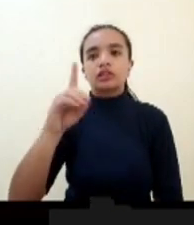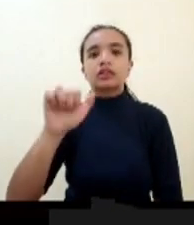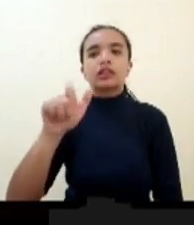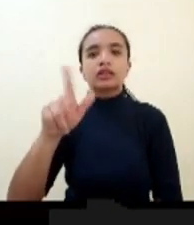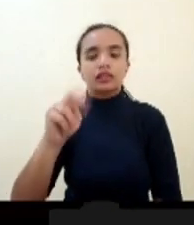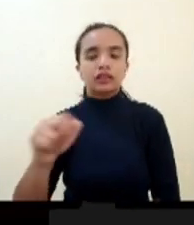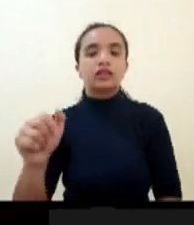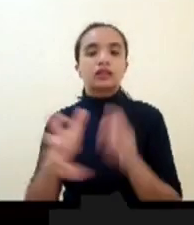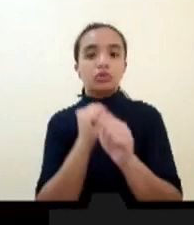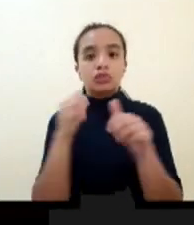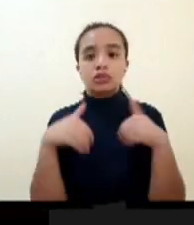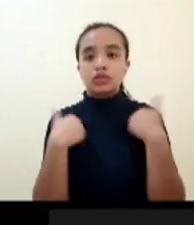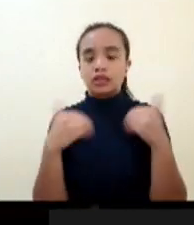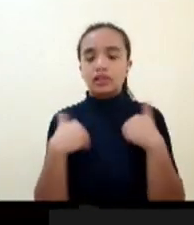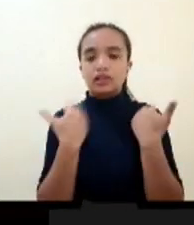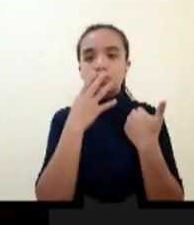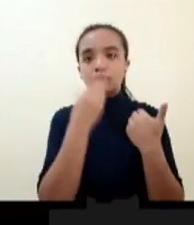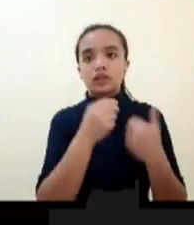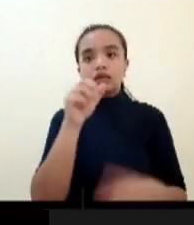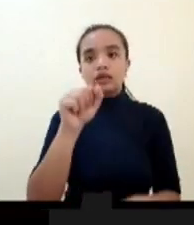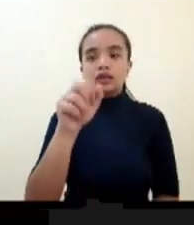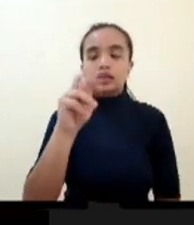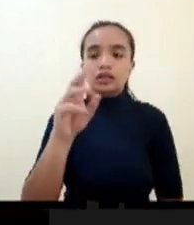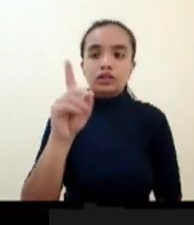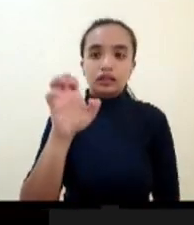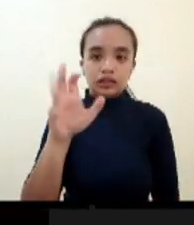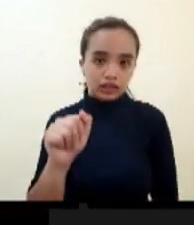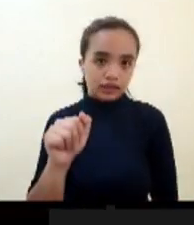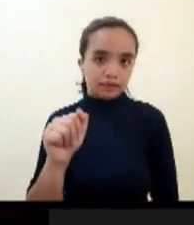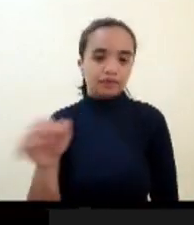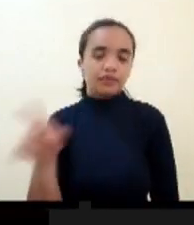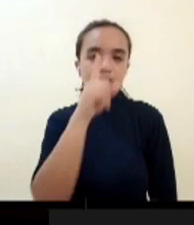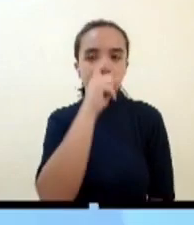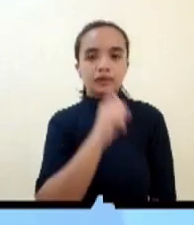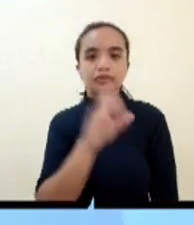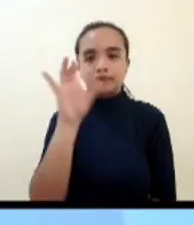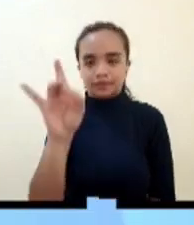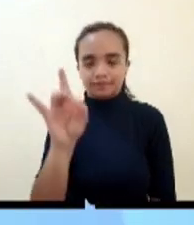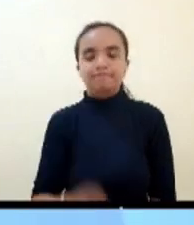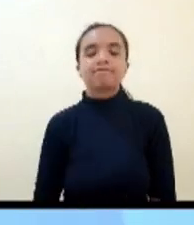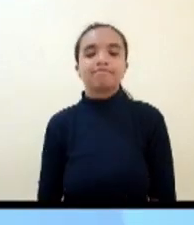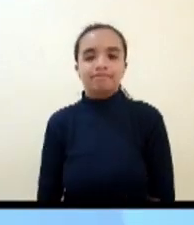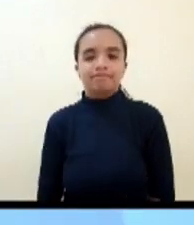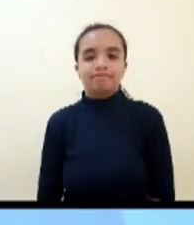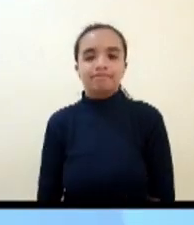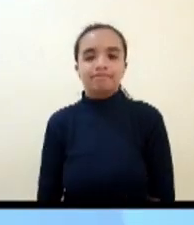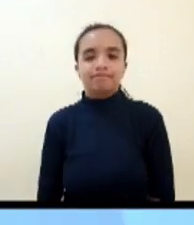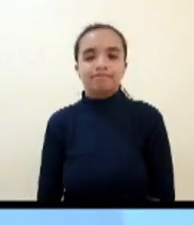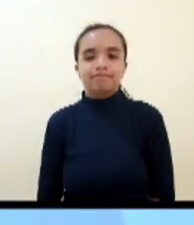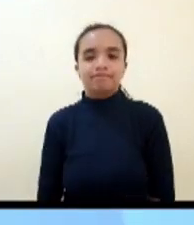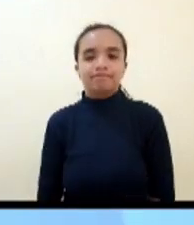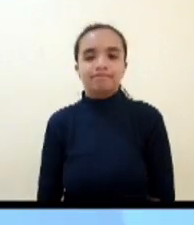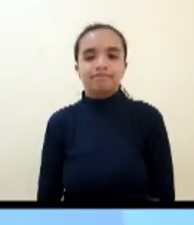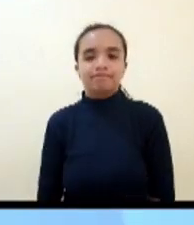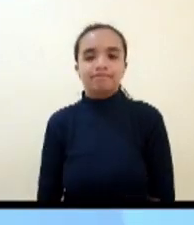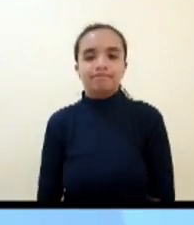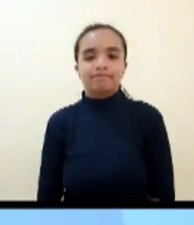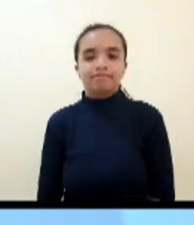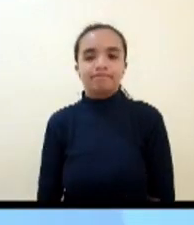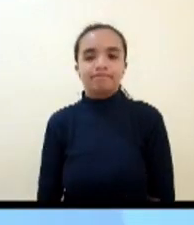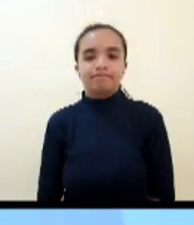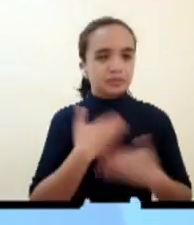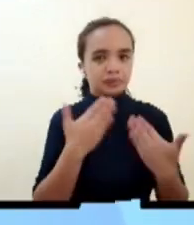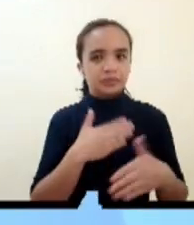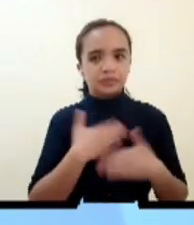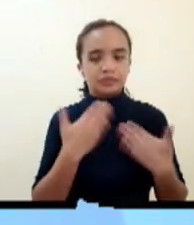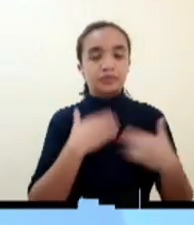youngest weaver na si Andrea Claro at age 8 years old. Nakakatawa naman, ano? Pero ito, last na lang, pahabol